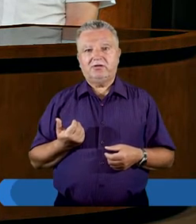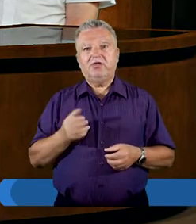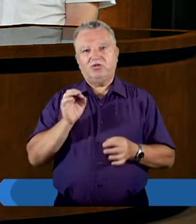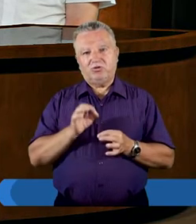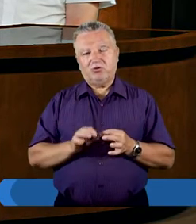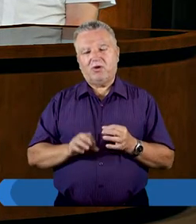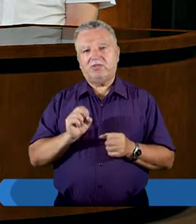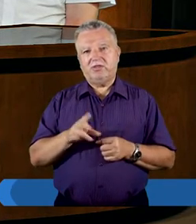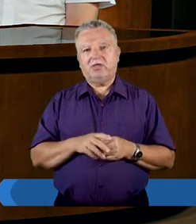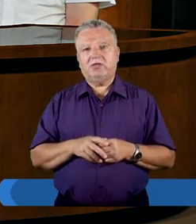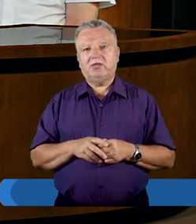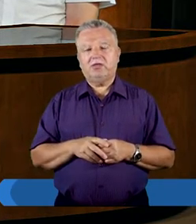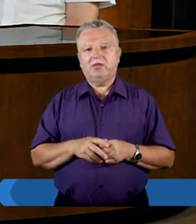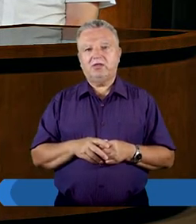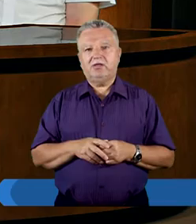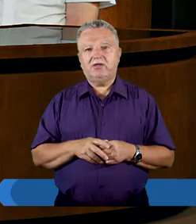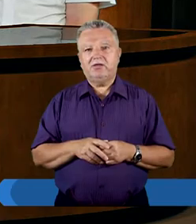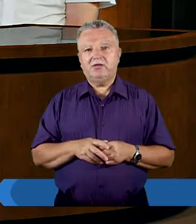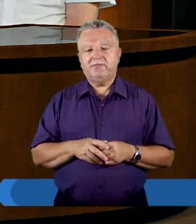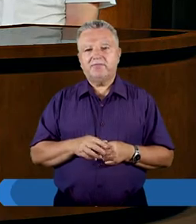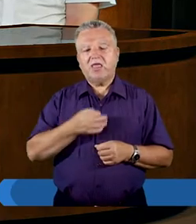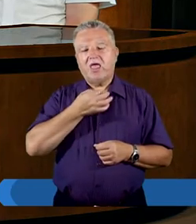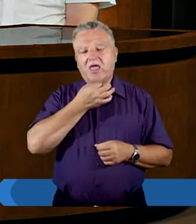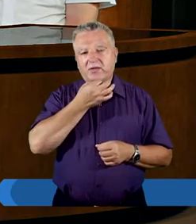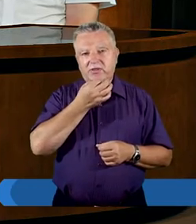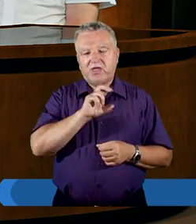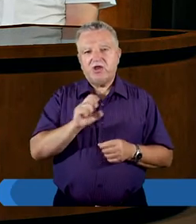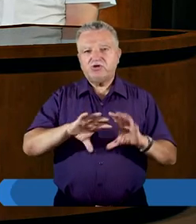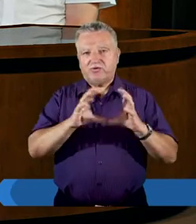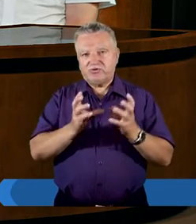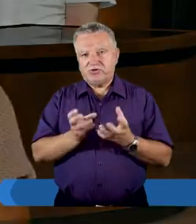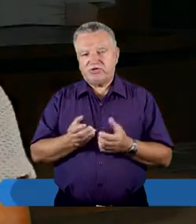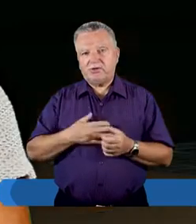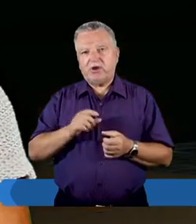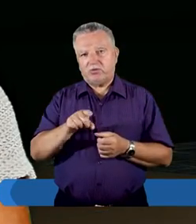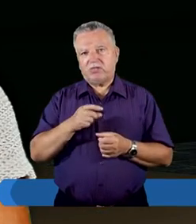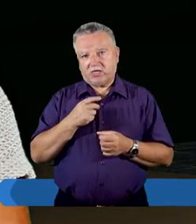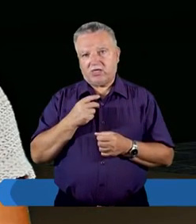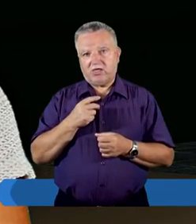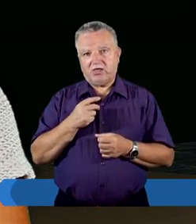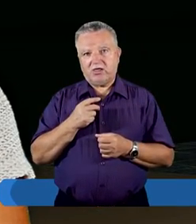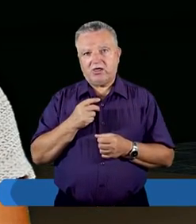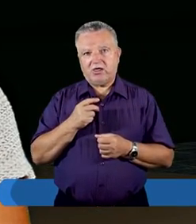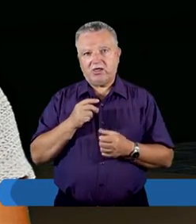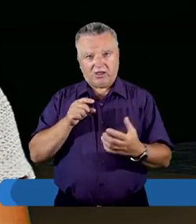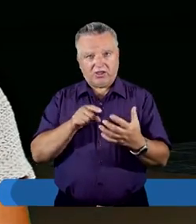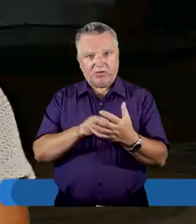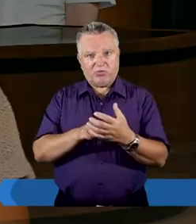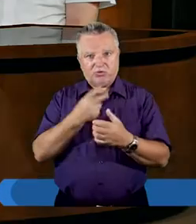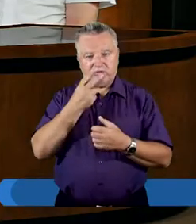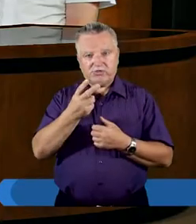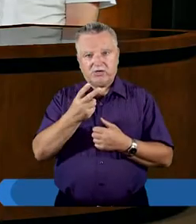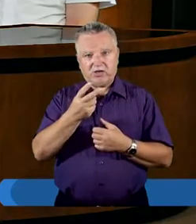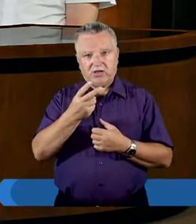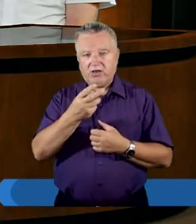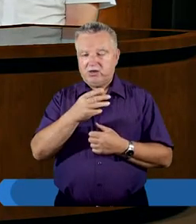Dokładnie. Kiedy... Zachodziłoby jeszcze takie pytanie, czy wszyscy mają taką perspektywę na takie życie?